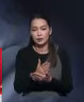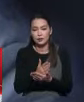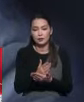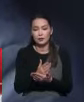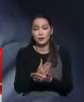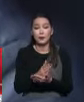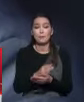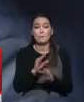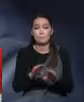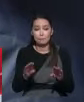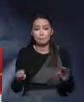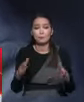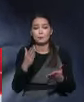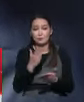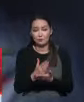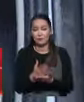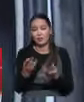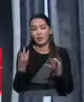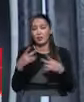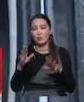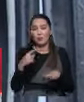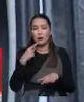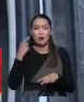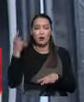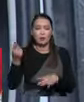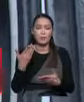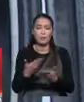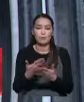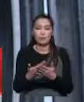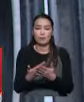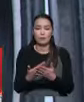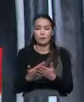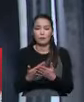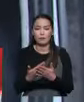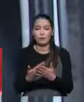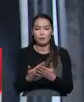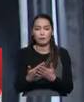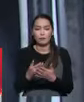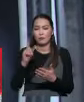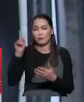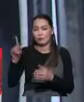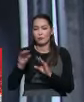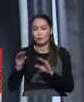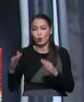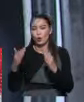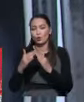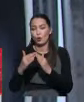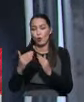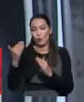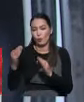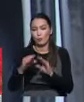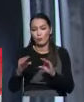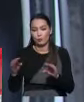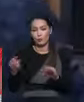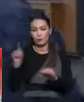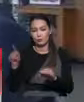бар, который керек емес жерде. Мысалға мынау фавориттің парковкасы обычный домның парковкасы. Маған сол